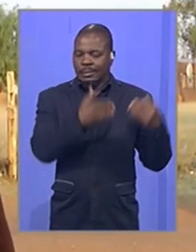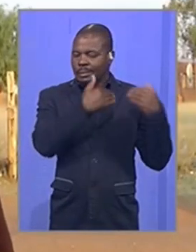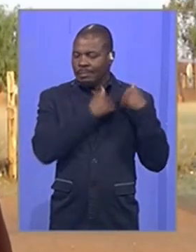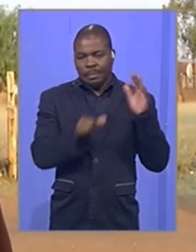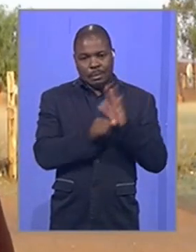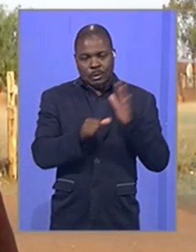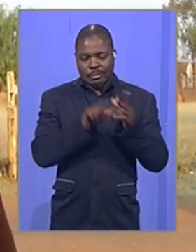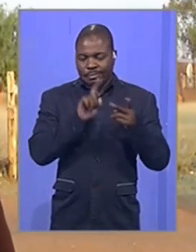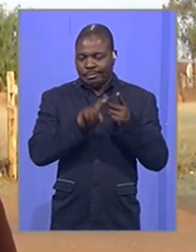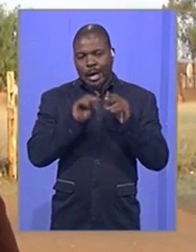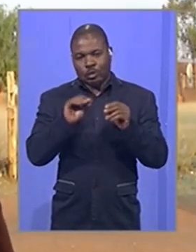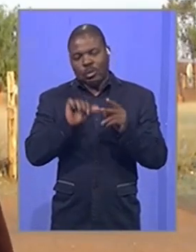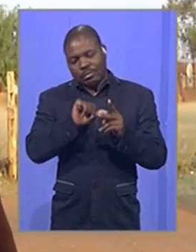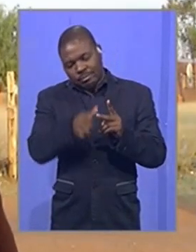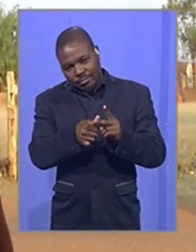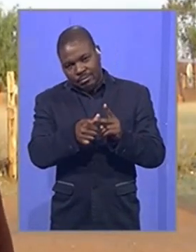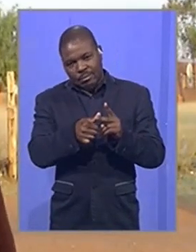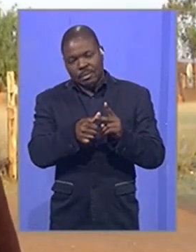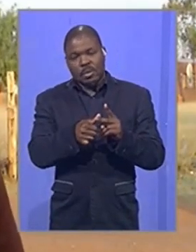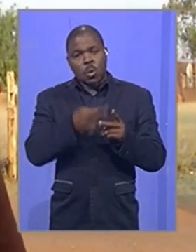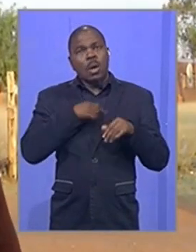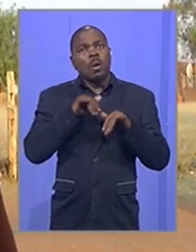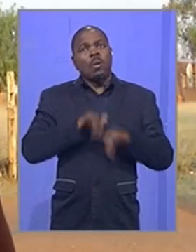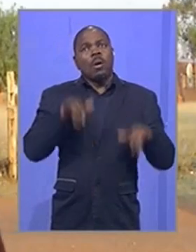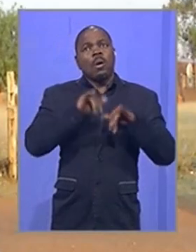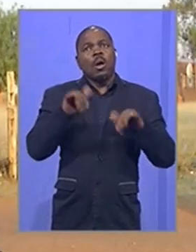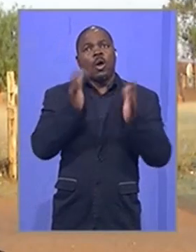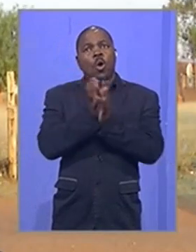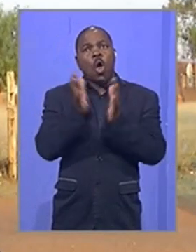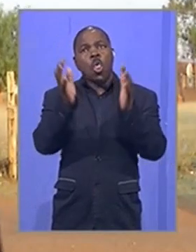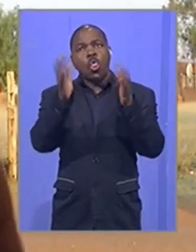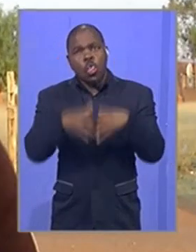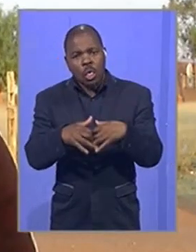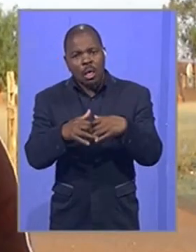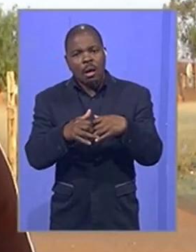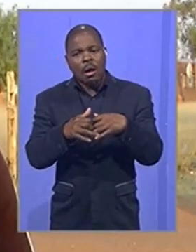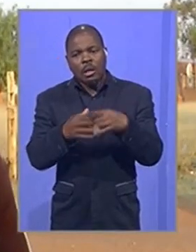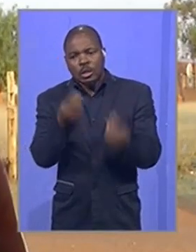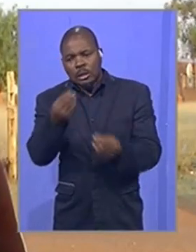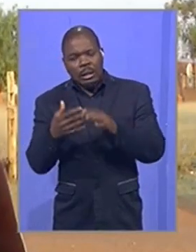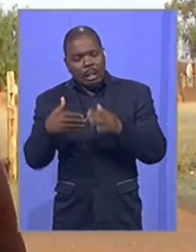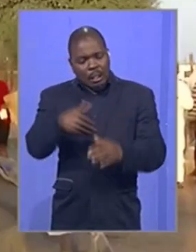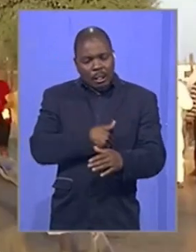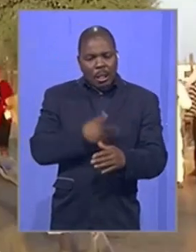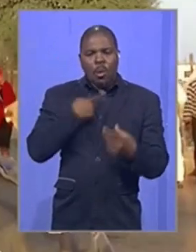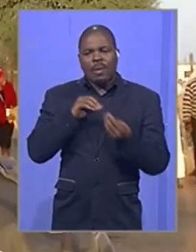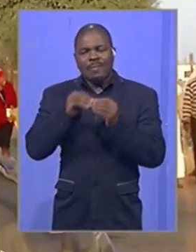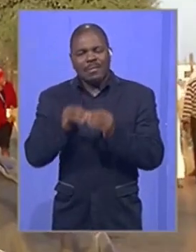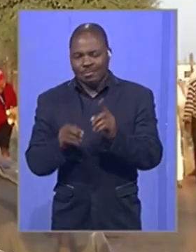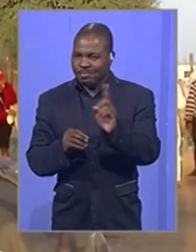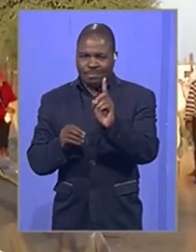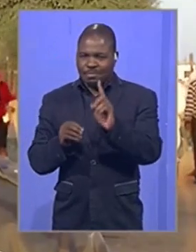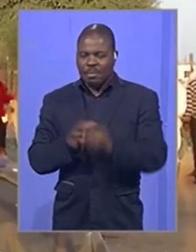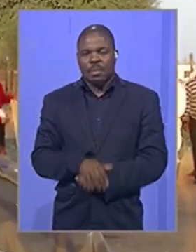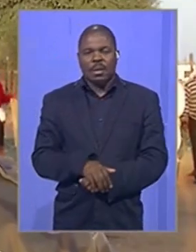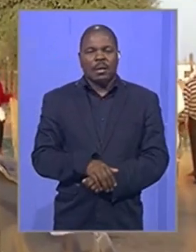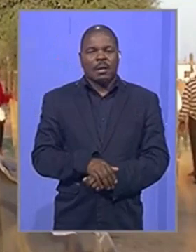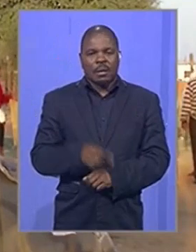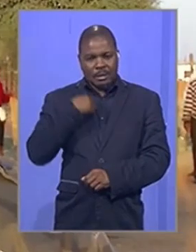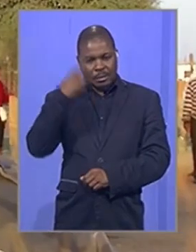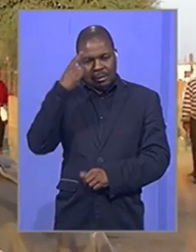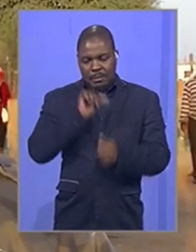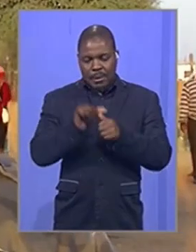ko morago. Re ka se emele pele gore bana ba yo le ke sekolo pele be le gore re tsang karolo. Re bona gore ke gore